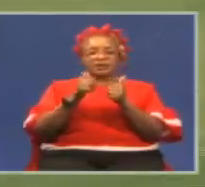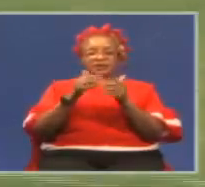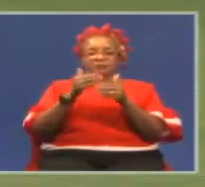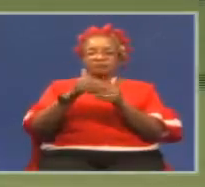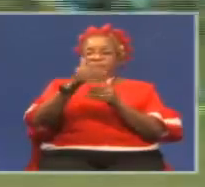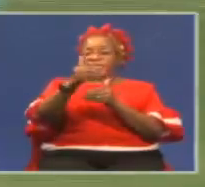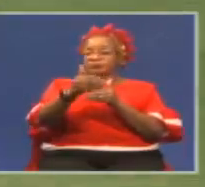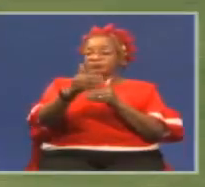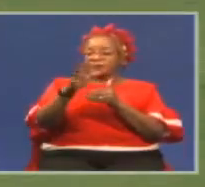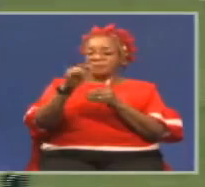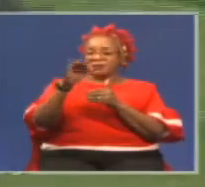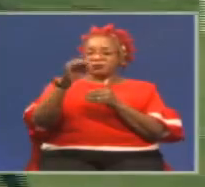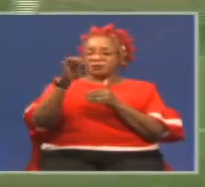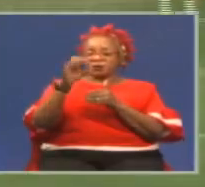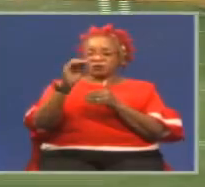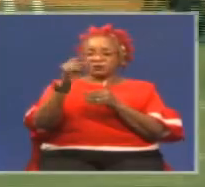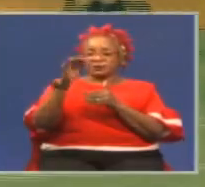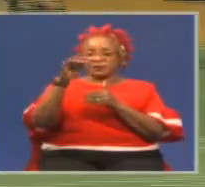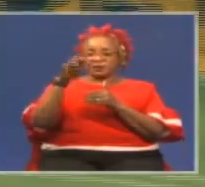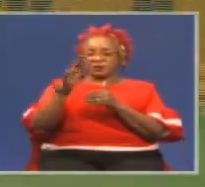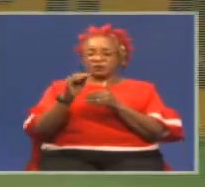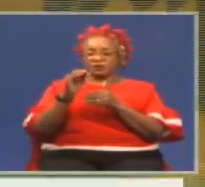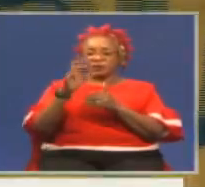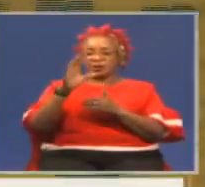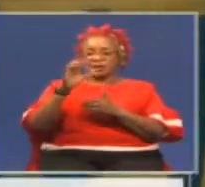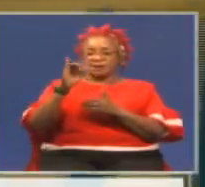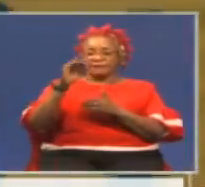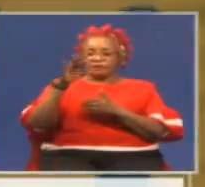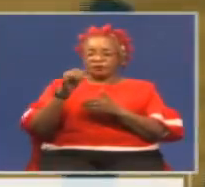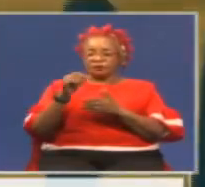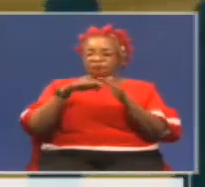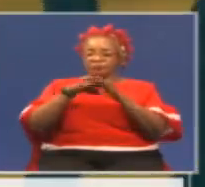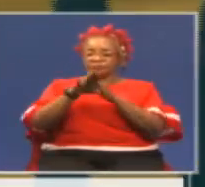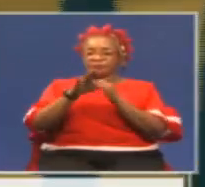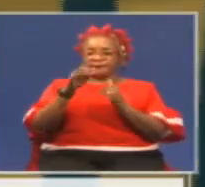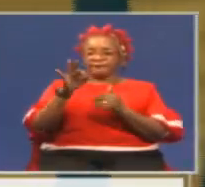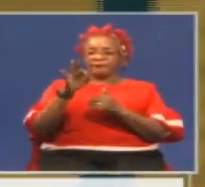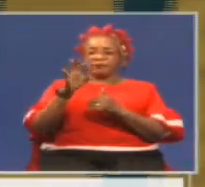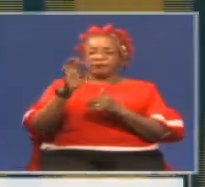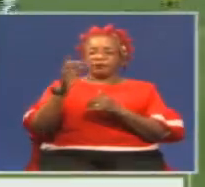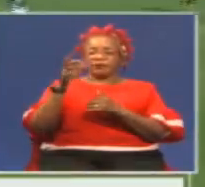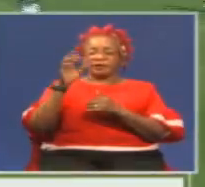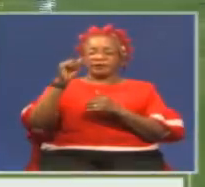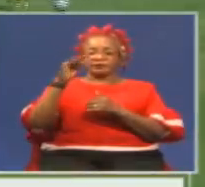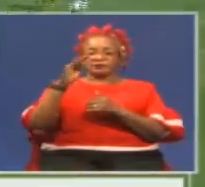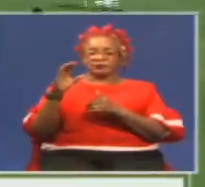mbele. Maxwell Otieno na Clifford Nyakeya walifunga mabao ya Ingwe.